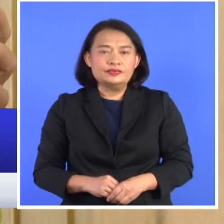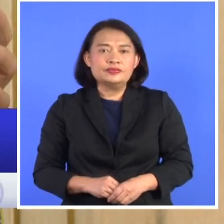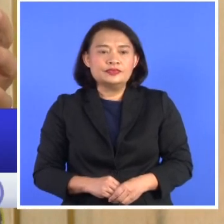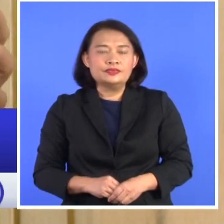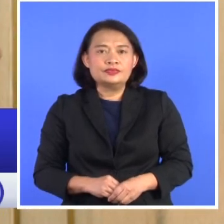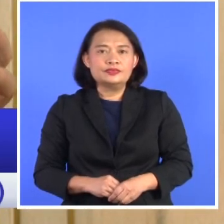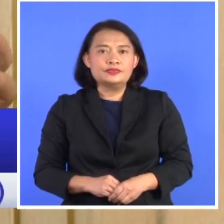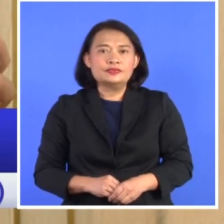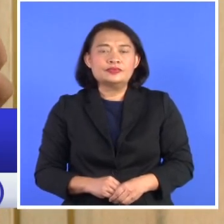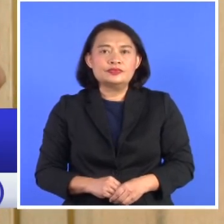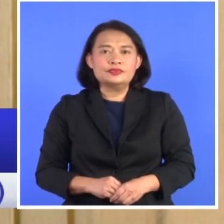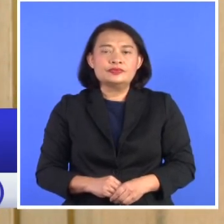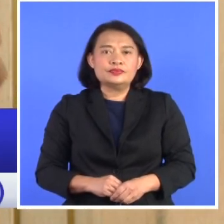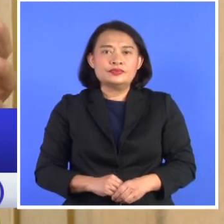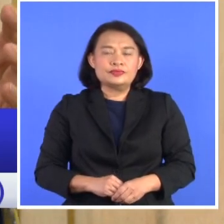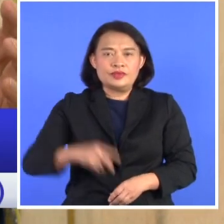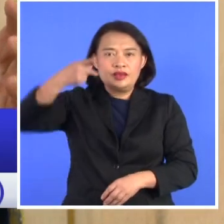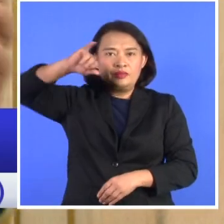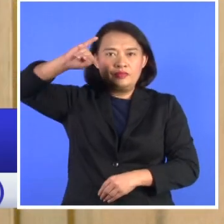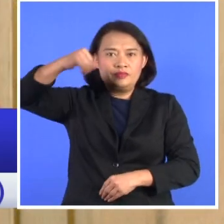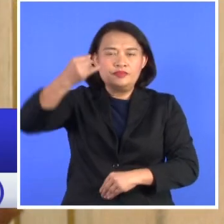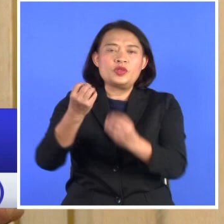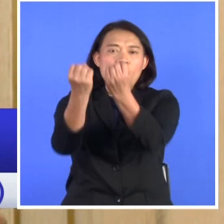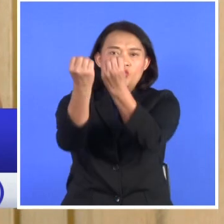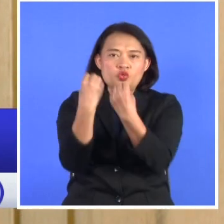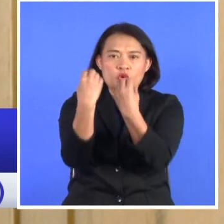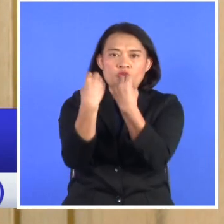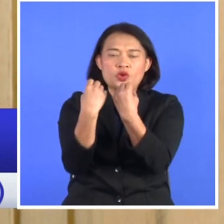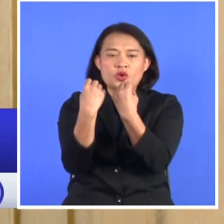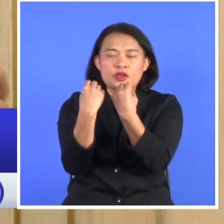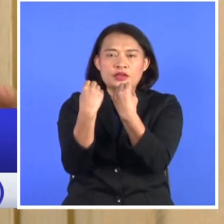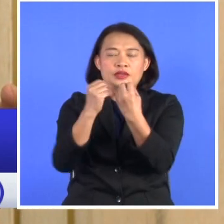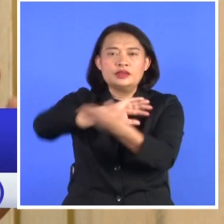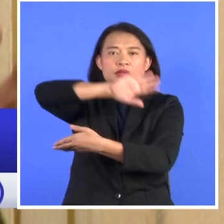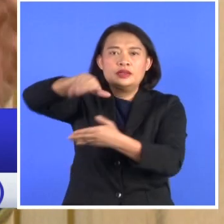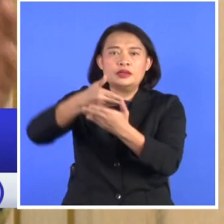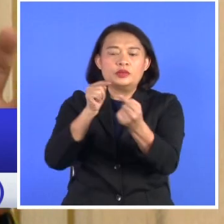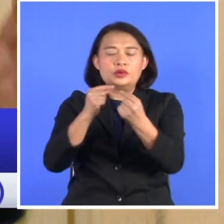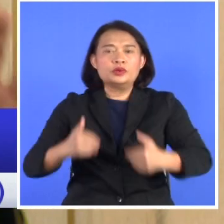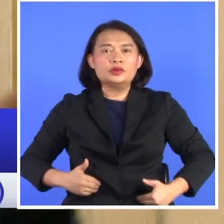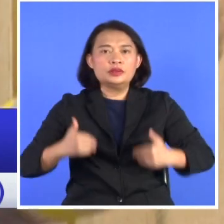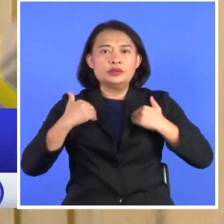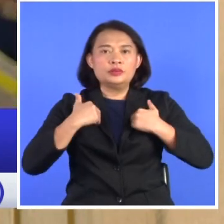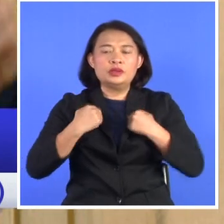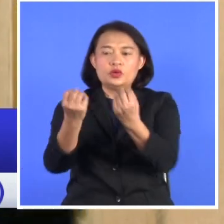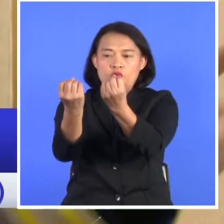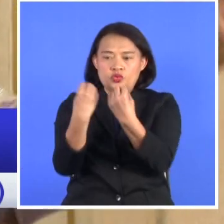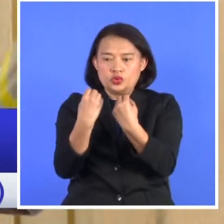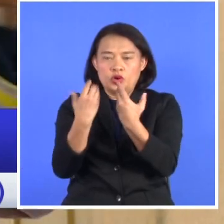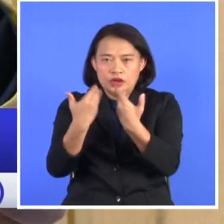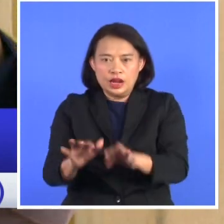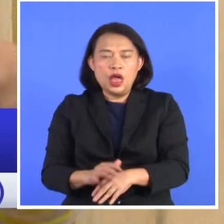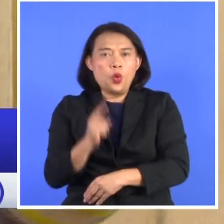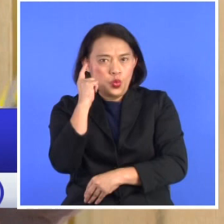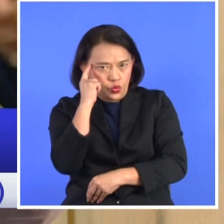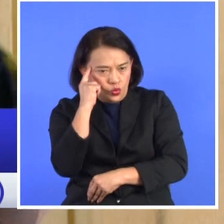องค์พระสัมมาสัมพุทธเจ้าท่านก็มีให้เราหมดแล้วในการดำรงชีวิตแล้วท่านก็รู้ว่าสิ่ง